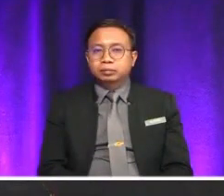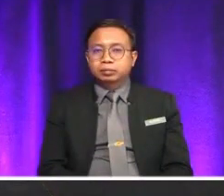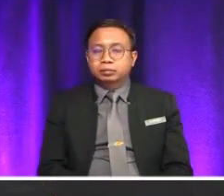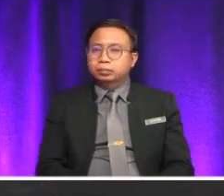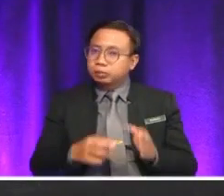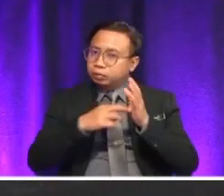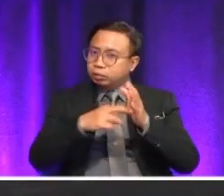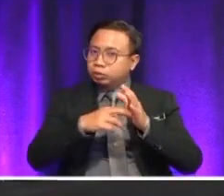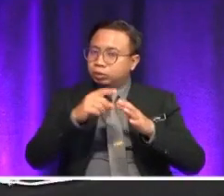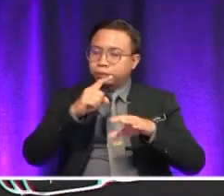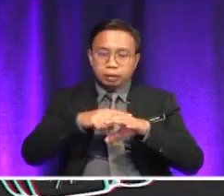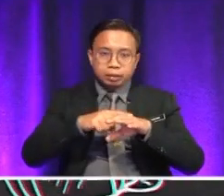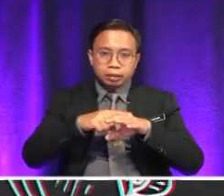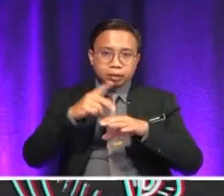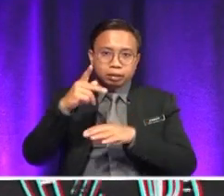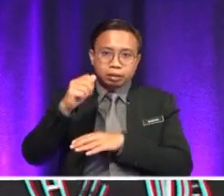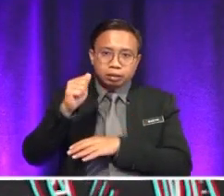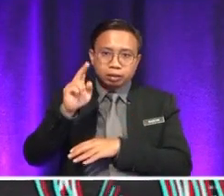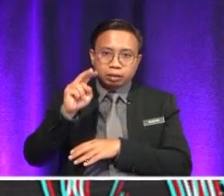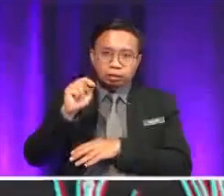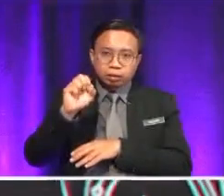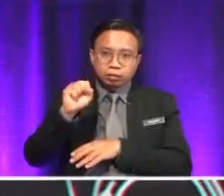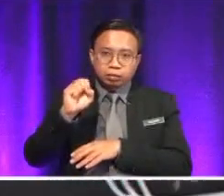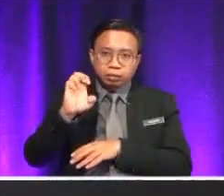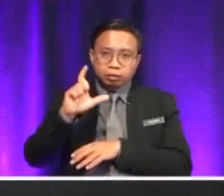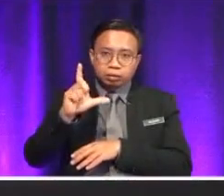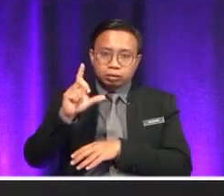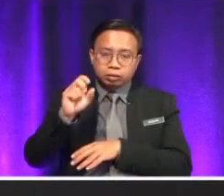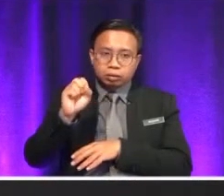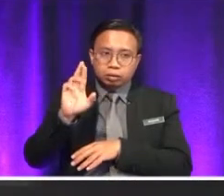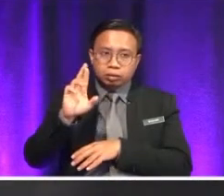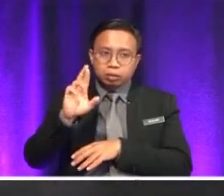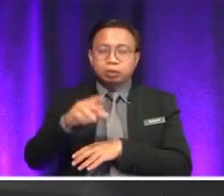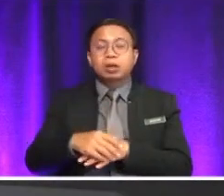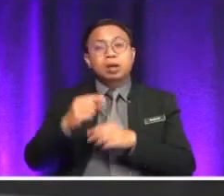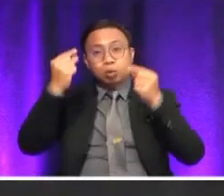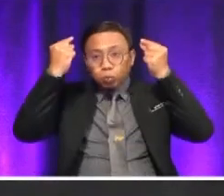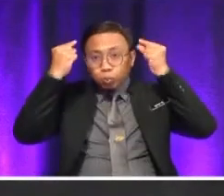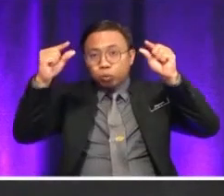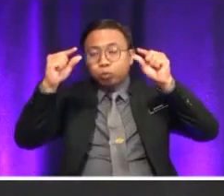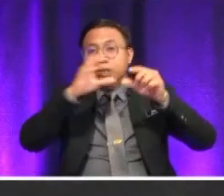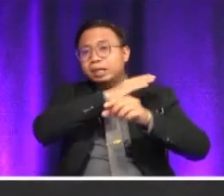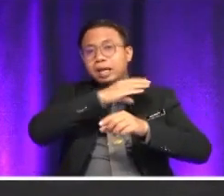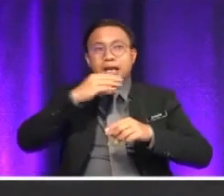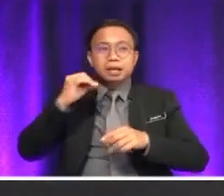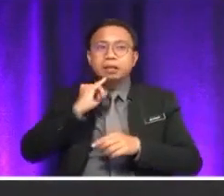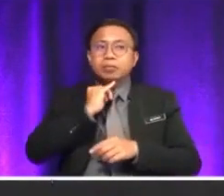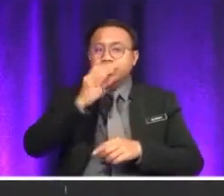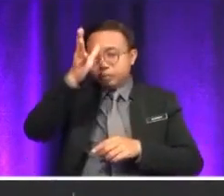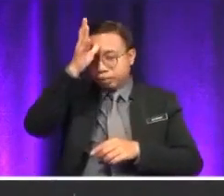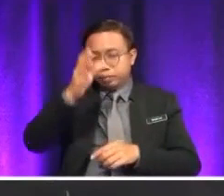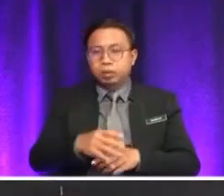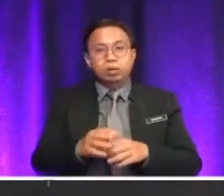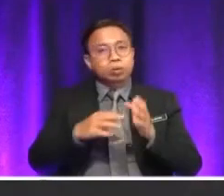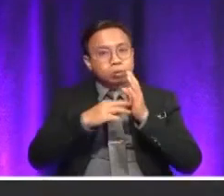merujuk masalah kepada kaunselor, guru dan ibu bapa. Ah, okey, macam saya cakap tadilah, yep. Kita